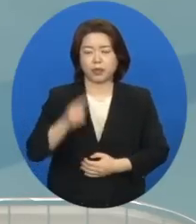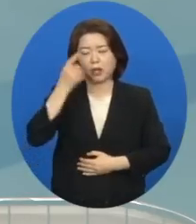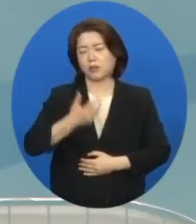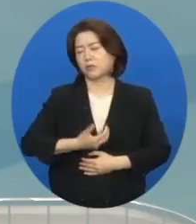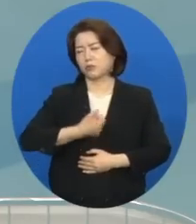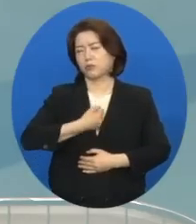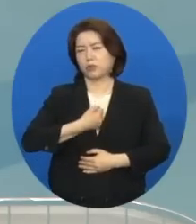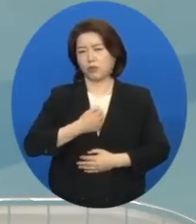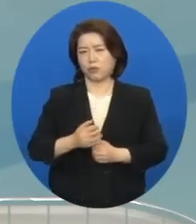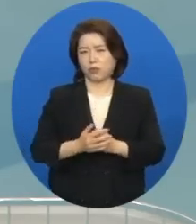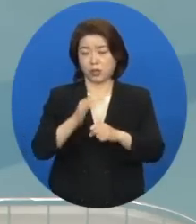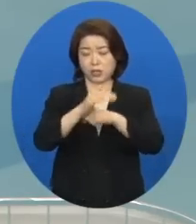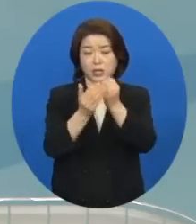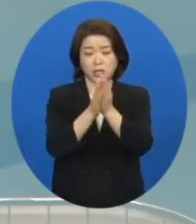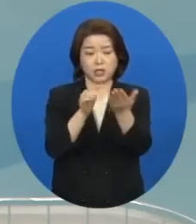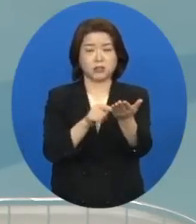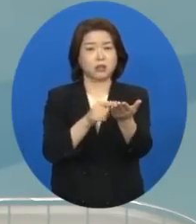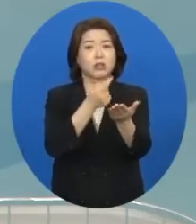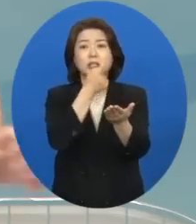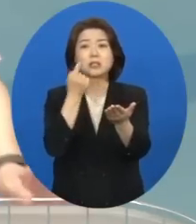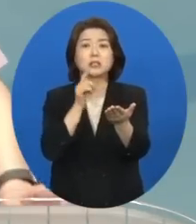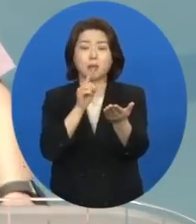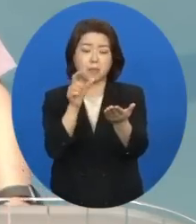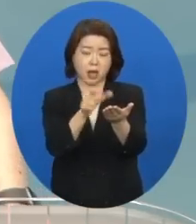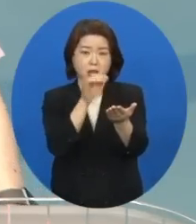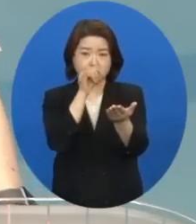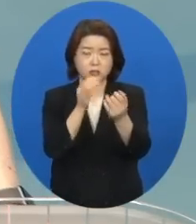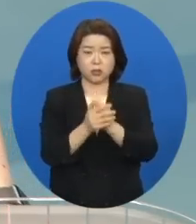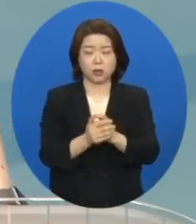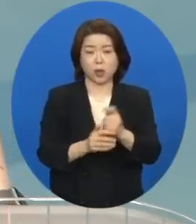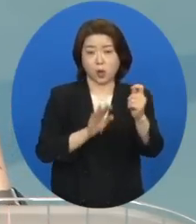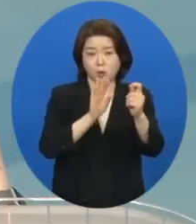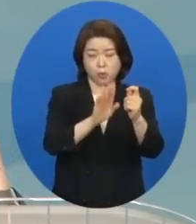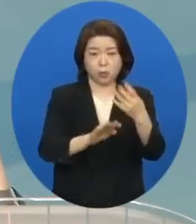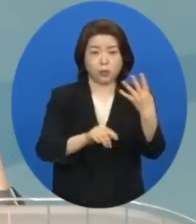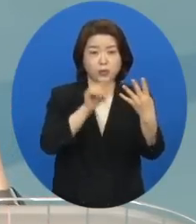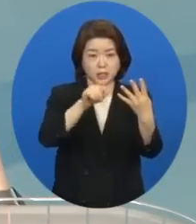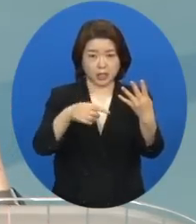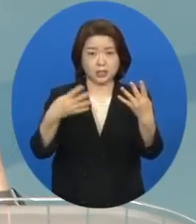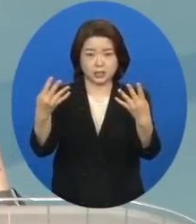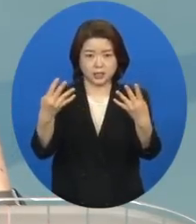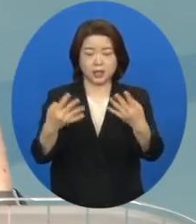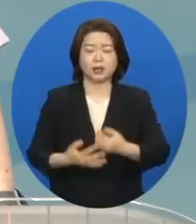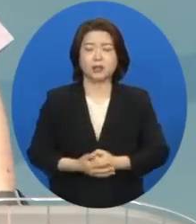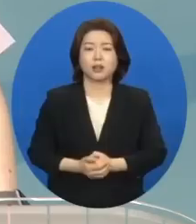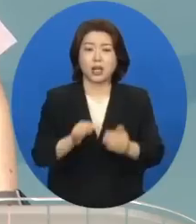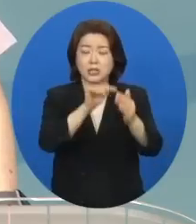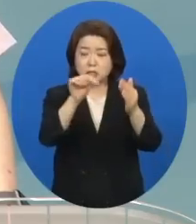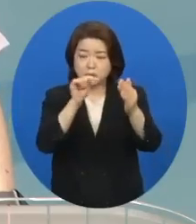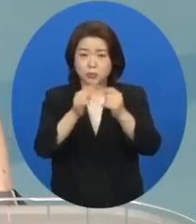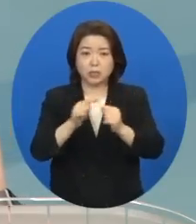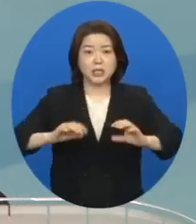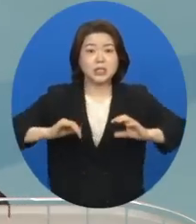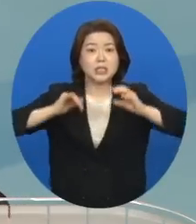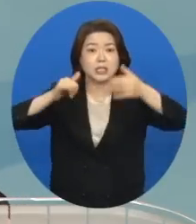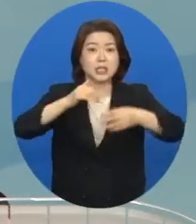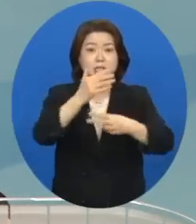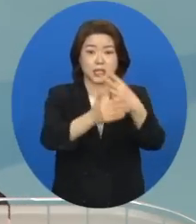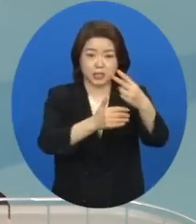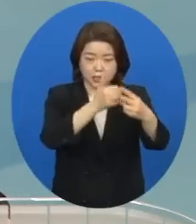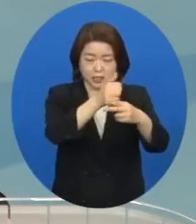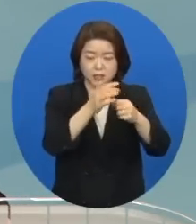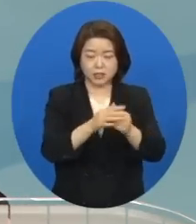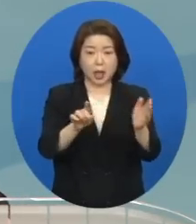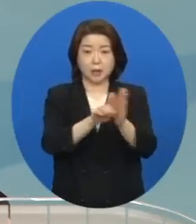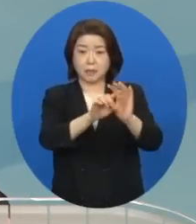충격적이에요. 성경이 증언하고 있습니다. 고린도후서 4장 4절입니다. 그 중에 이 세상의 신이